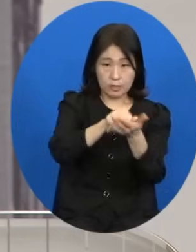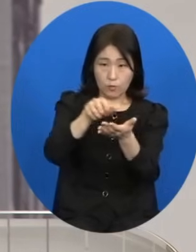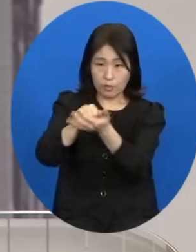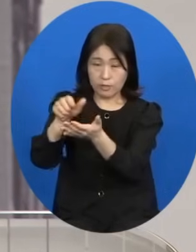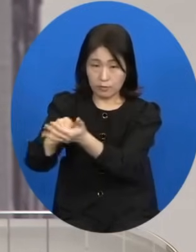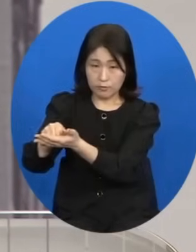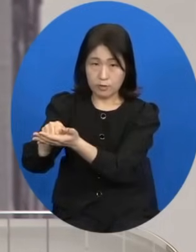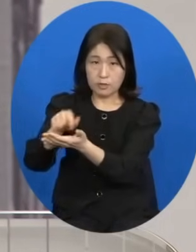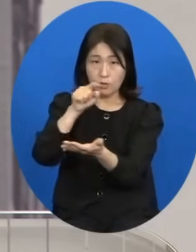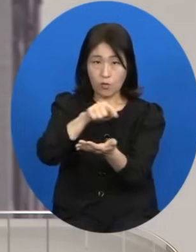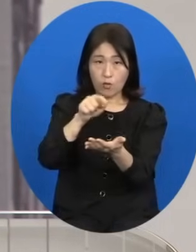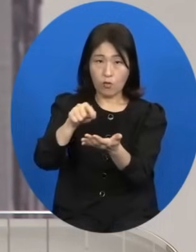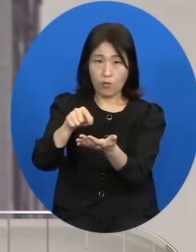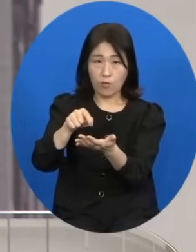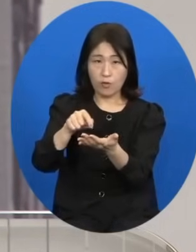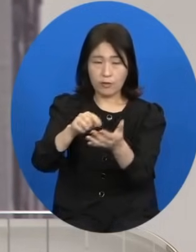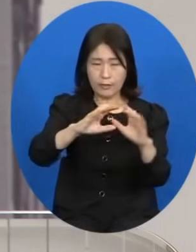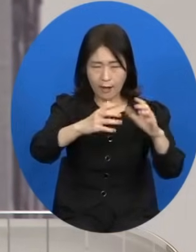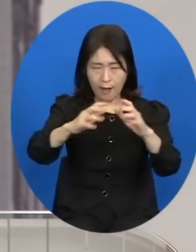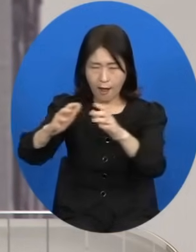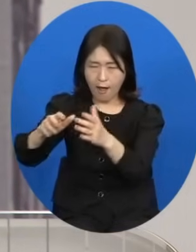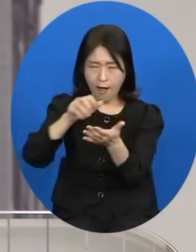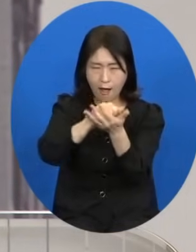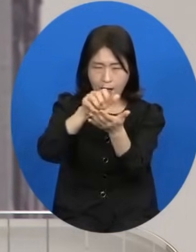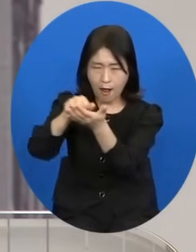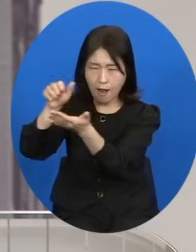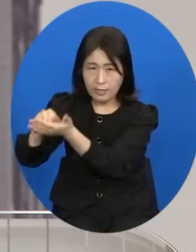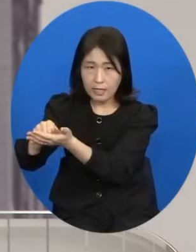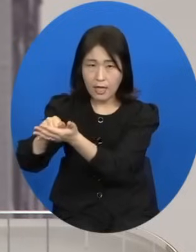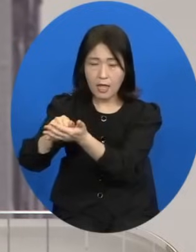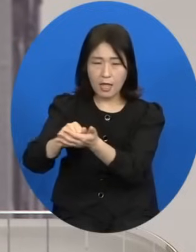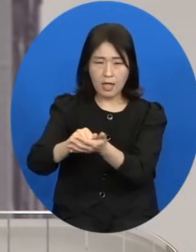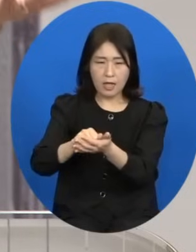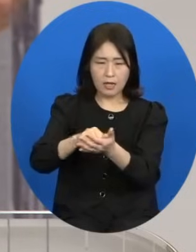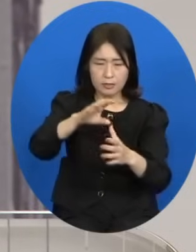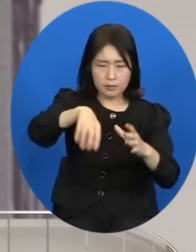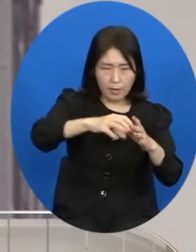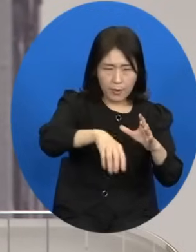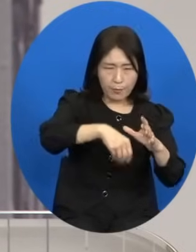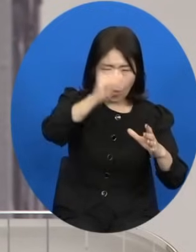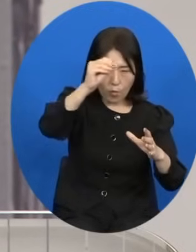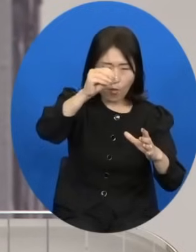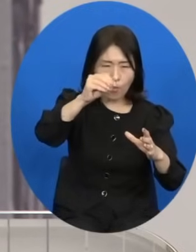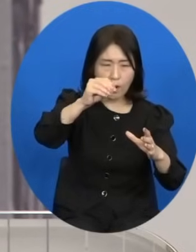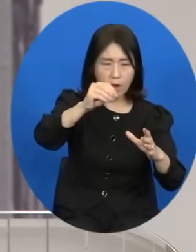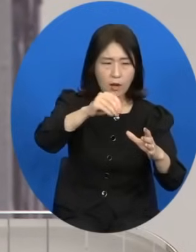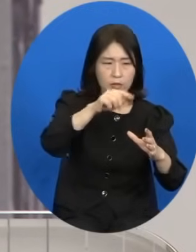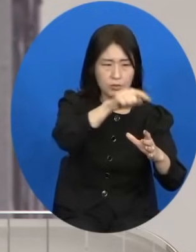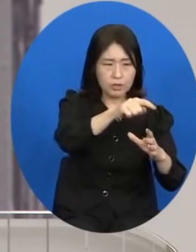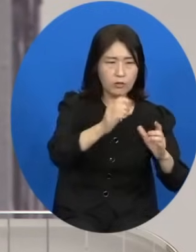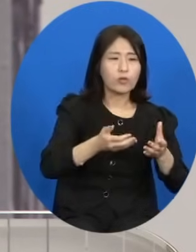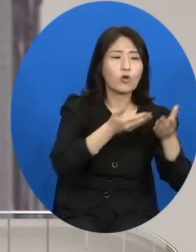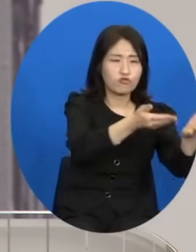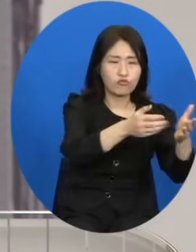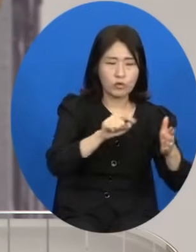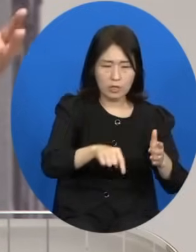성읍을 위해서 제비를 단 말이야 이렇게해 아이 성읍은 너의 거야이 성읍은 너의 거야 이렇게 하잖아요 할당된 몫이